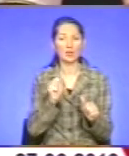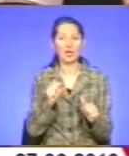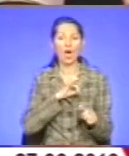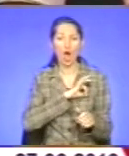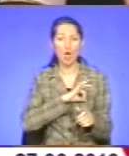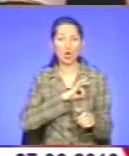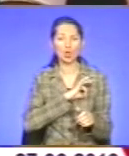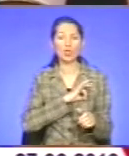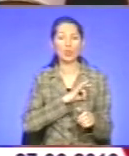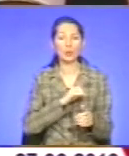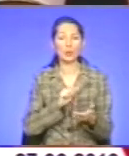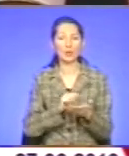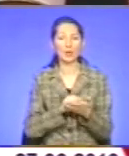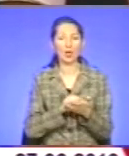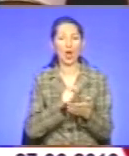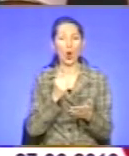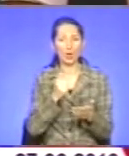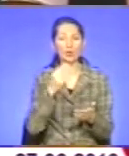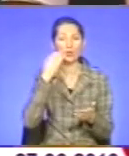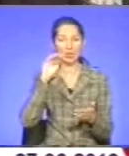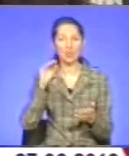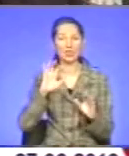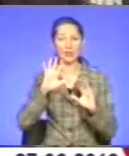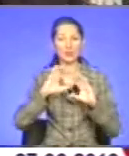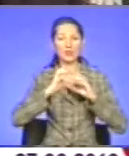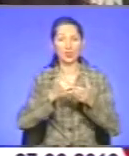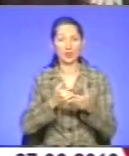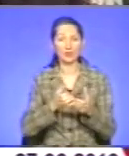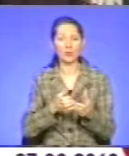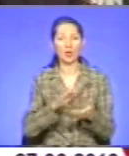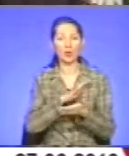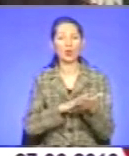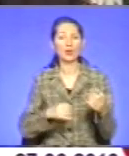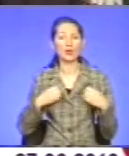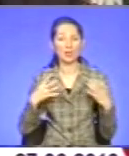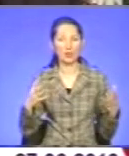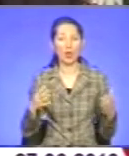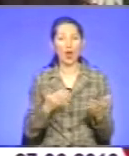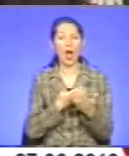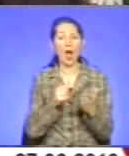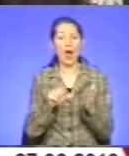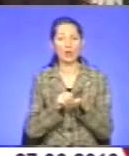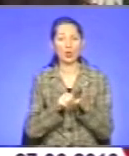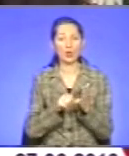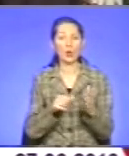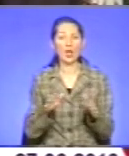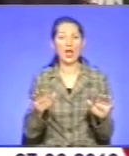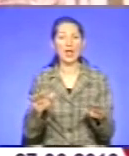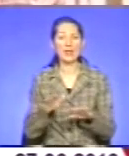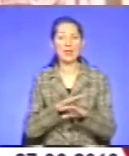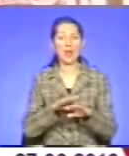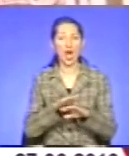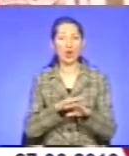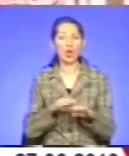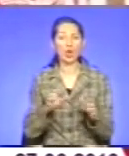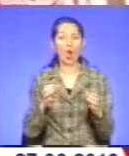юридичною термінологією, одною з кращих в світі. Продовжили урочені виступи народної хорової капели Козівського районного